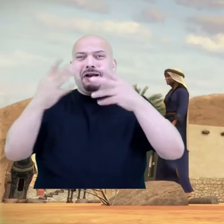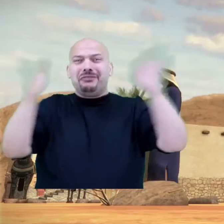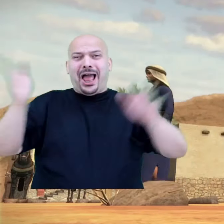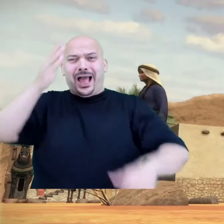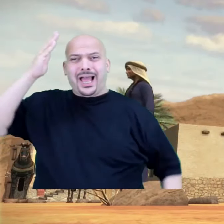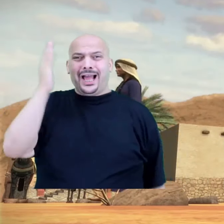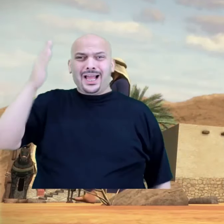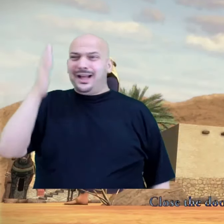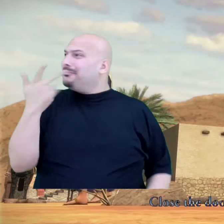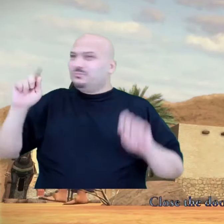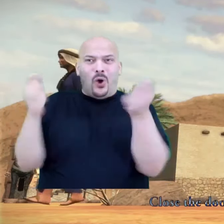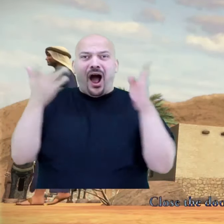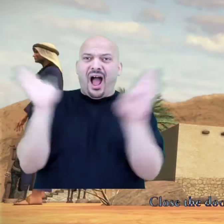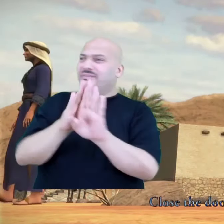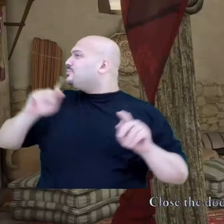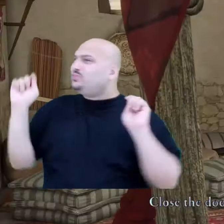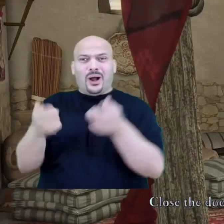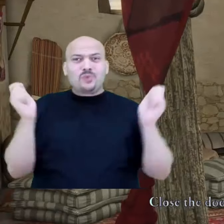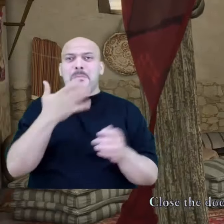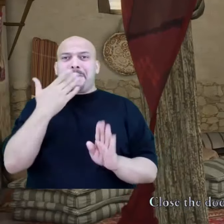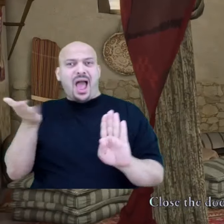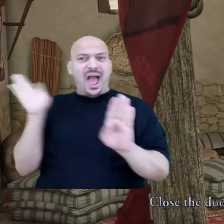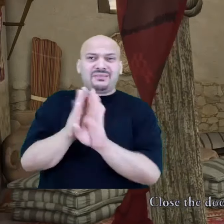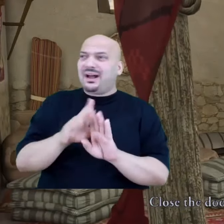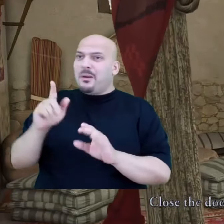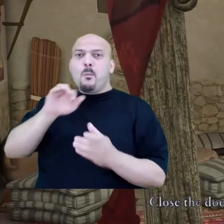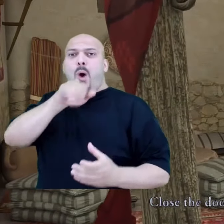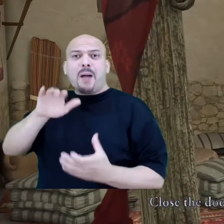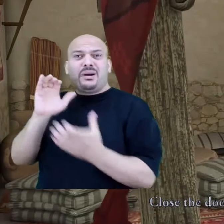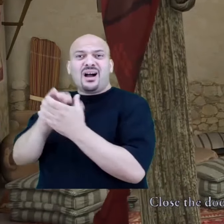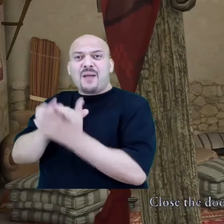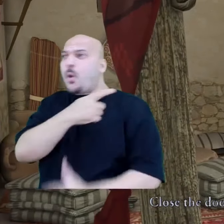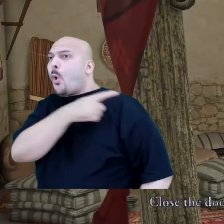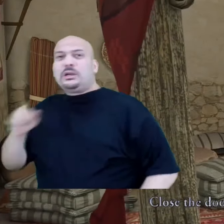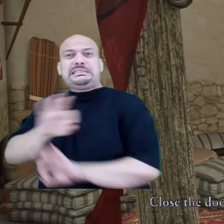افتحي يا امرأة. اغلقي علي الباب يا امرأة.